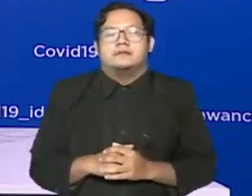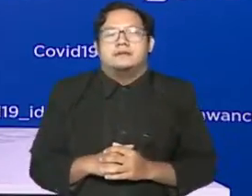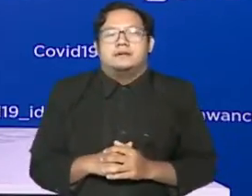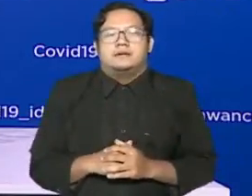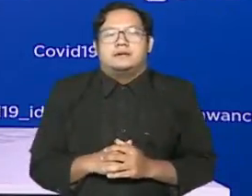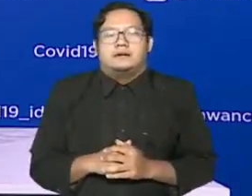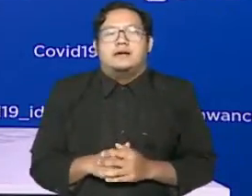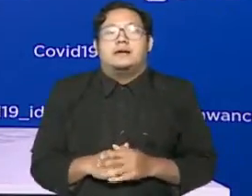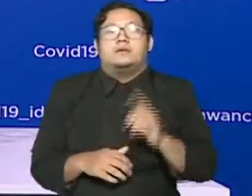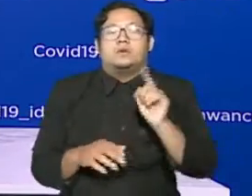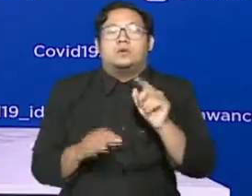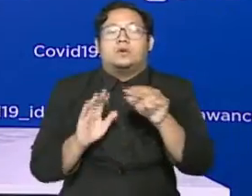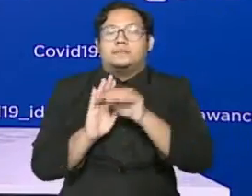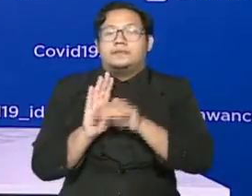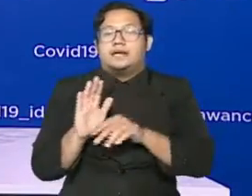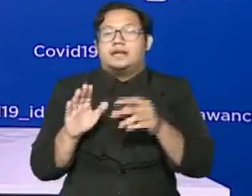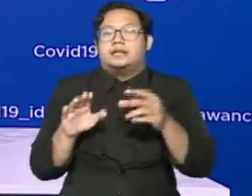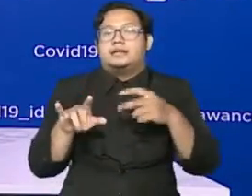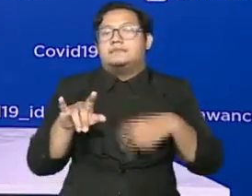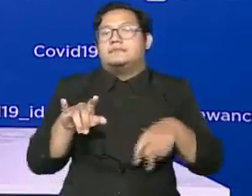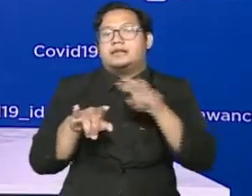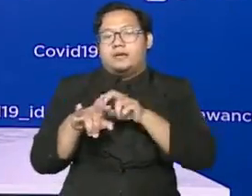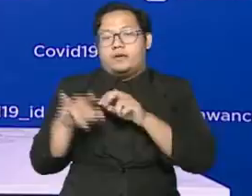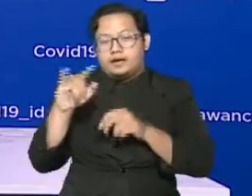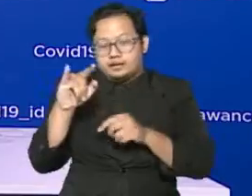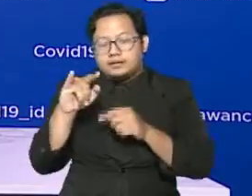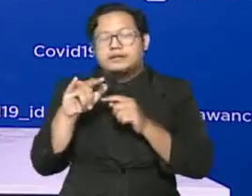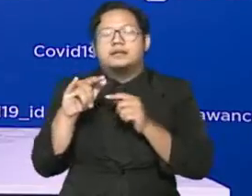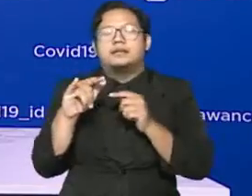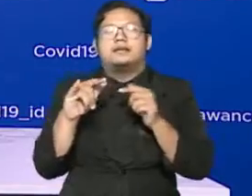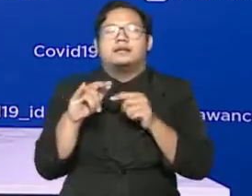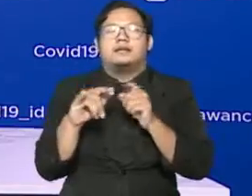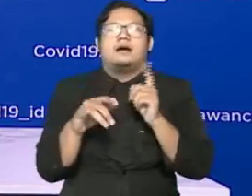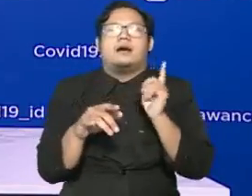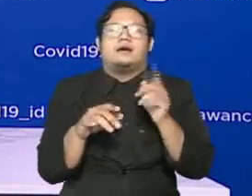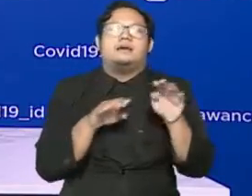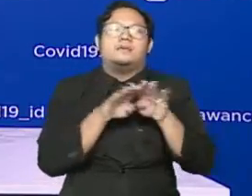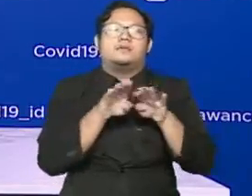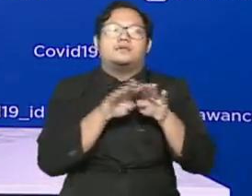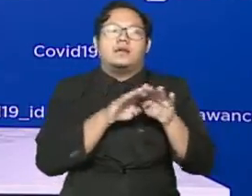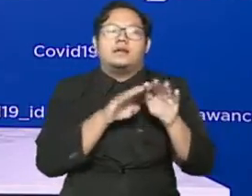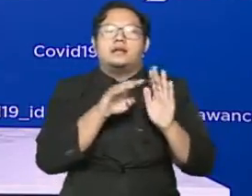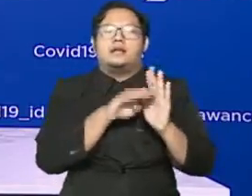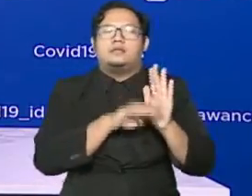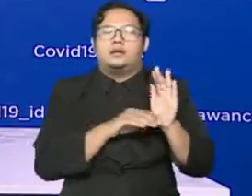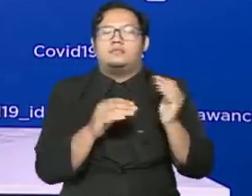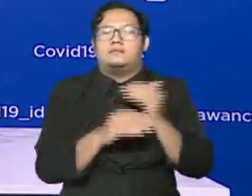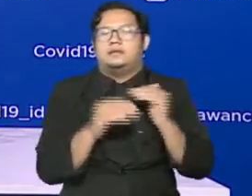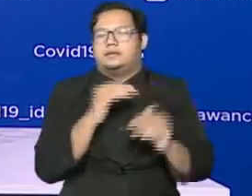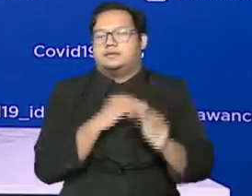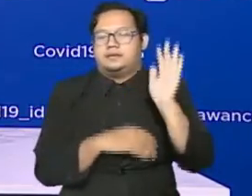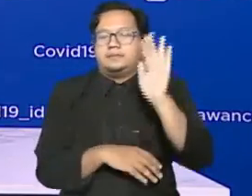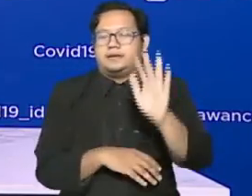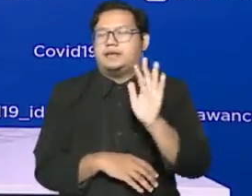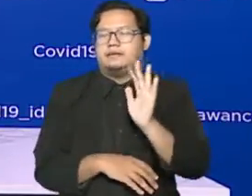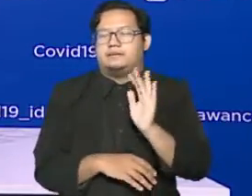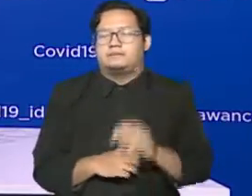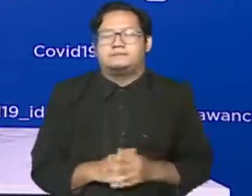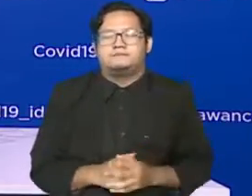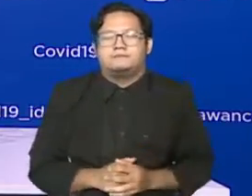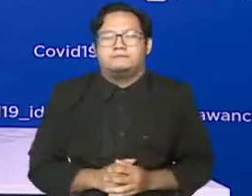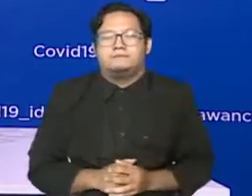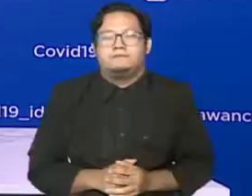transportasi udara ini akan dianalisis sebagai masukkan penyesuaian pengaturan mobilitas kedepannya namun